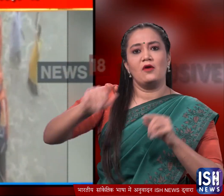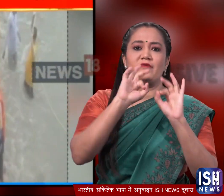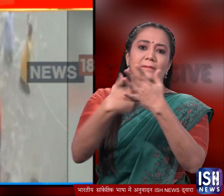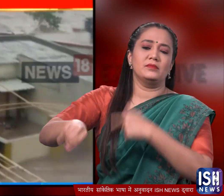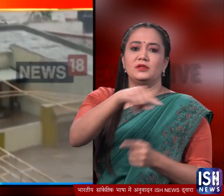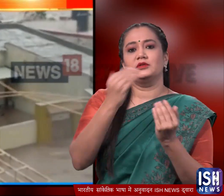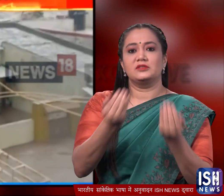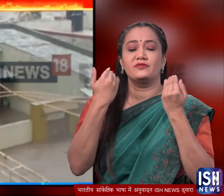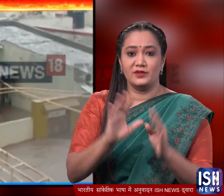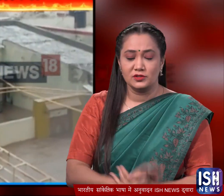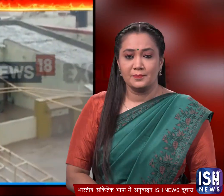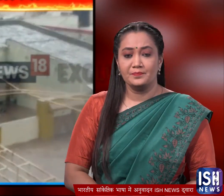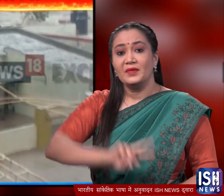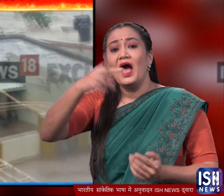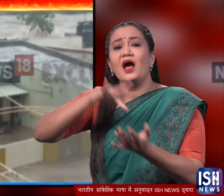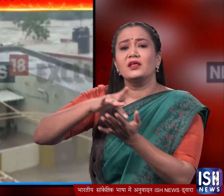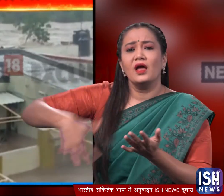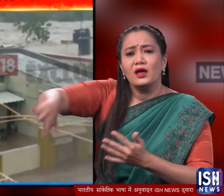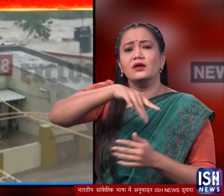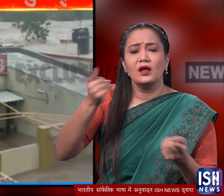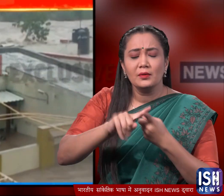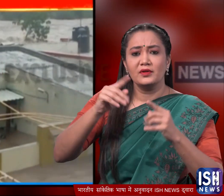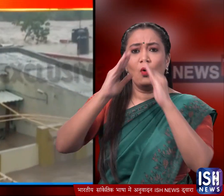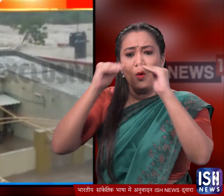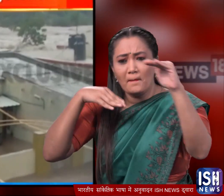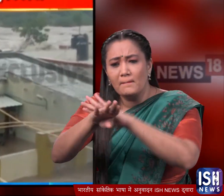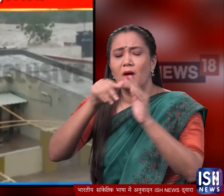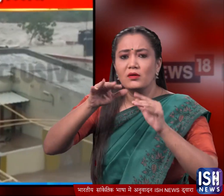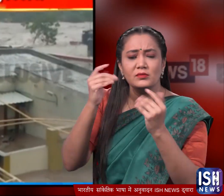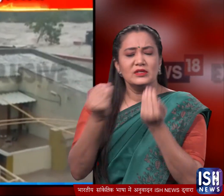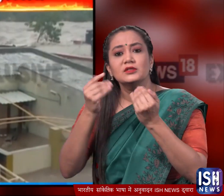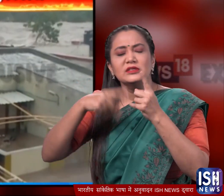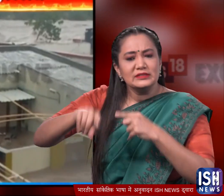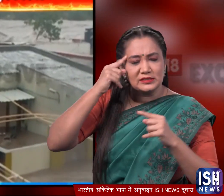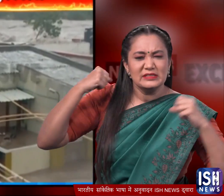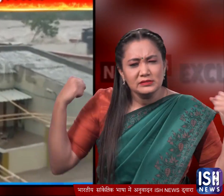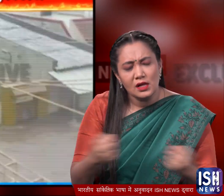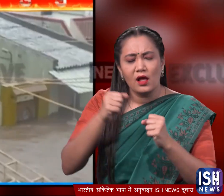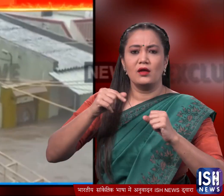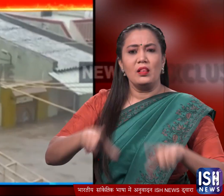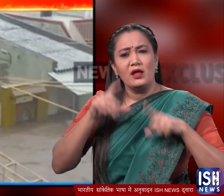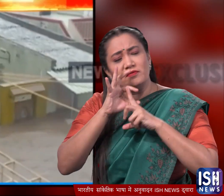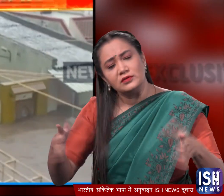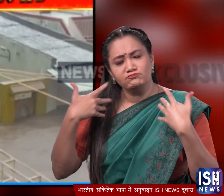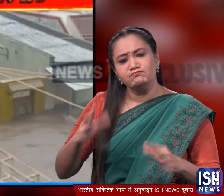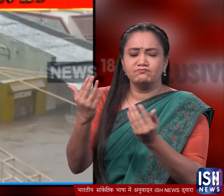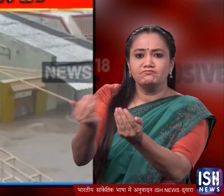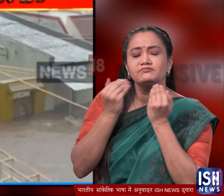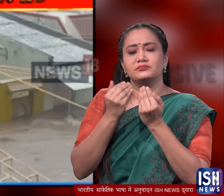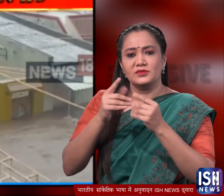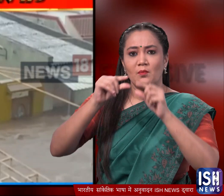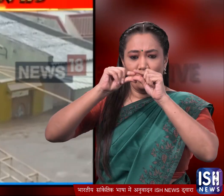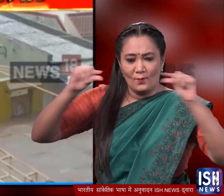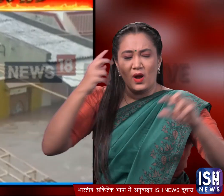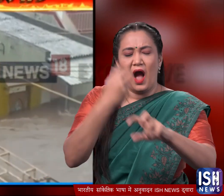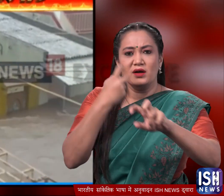को बचा लिया गया। तो वहीं एक दूसरे इलाके में भी एक मकान में फंसे कई लोगों को राहत टीम ने जान पर खेलकर बचाया। इस काम के लिए उन लोगों ने एक